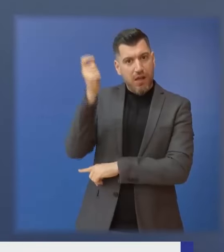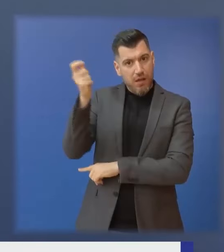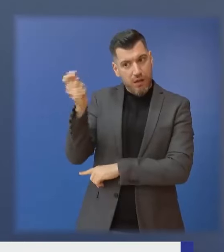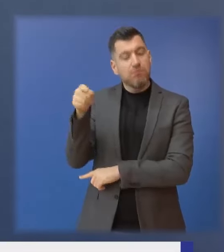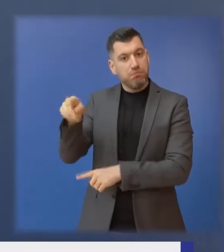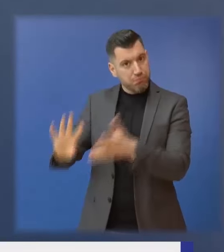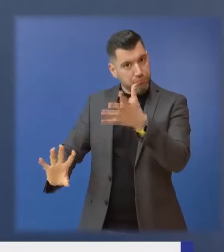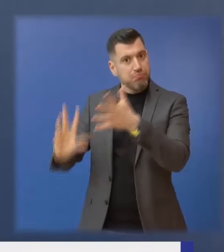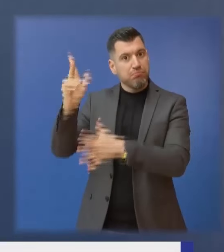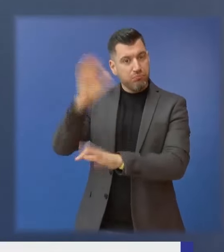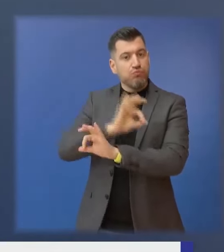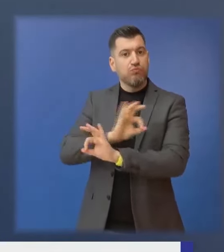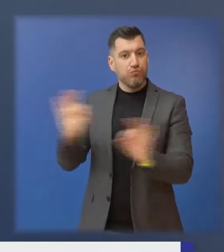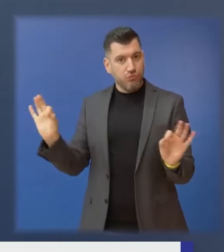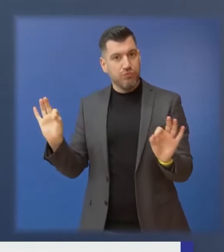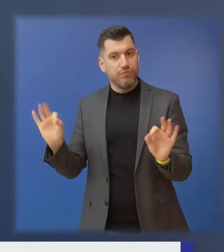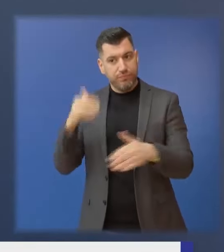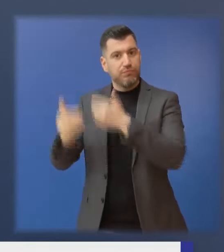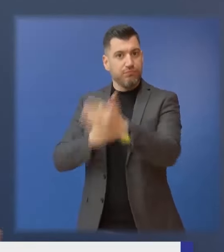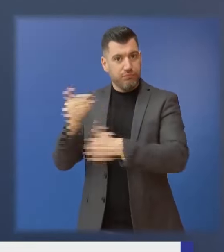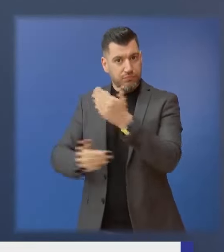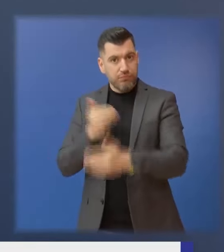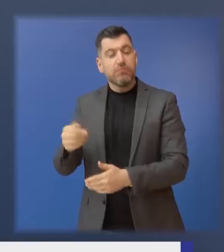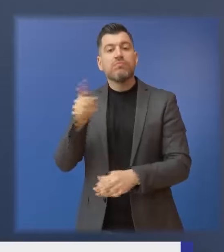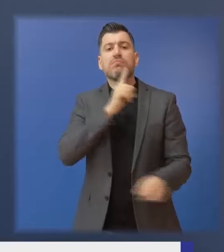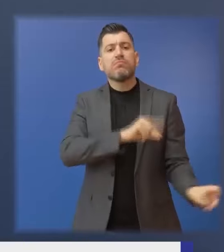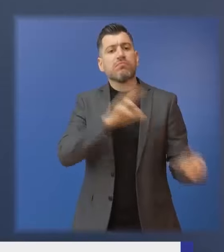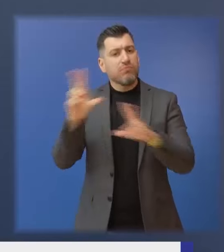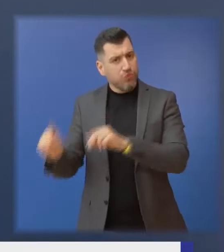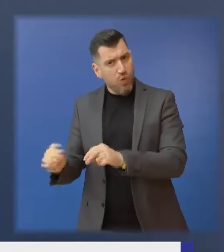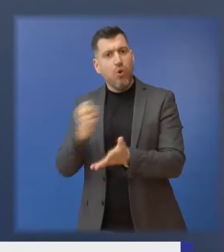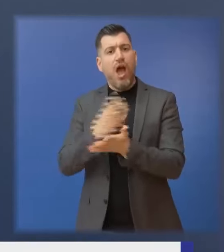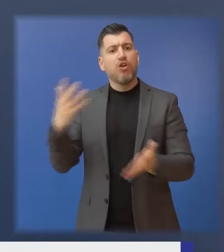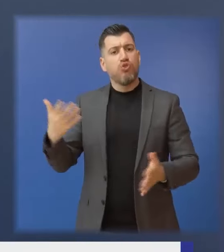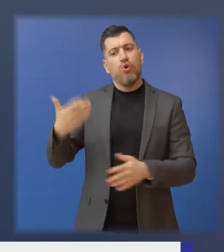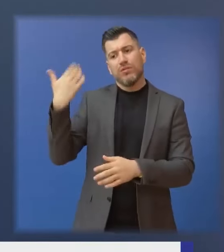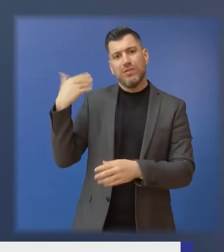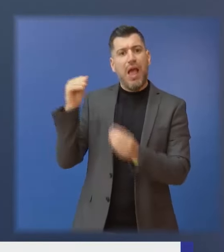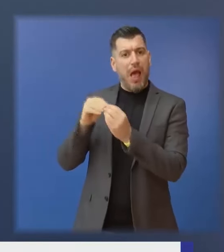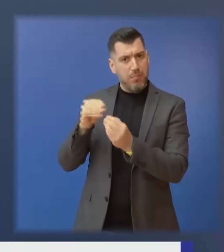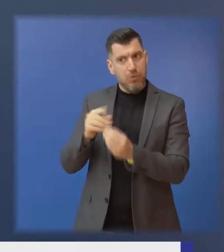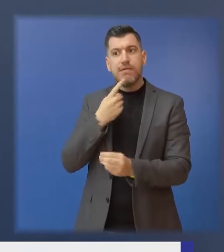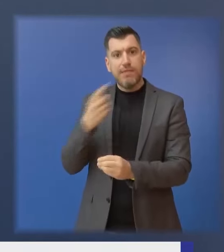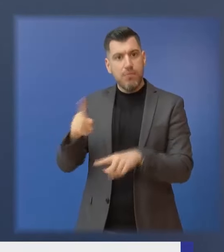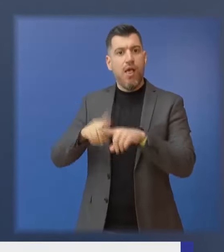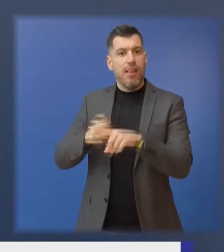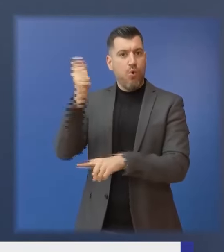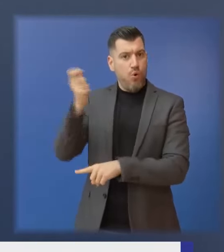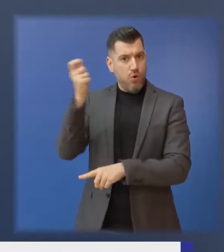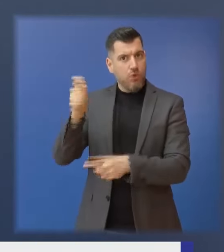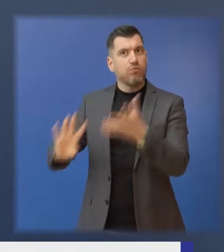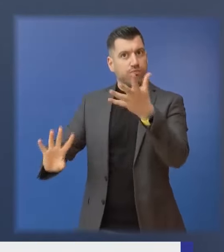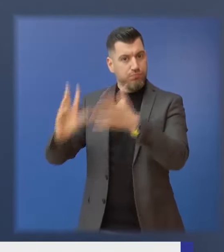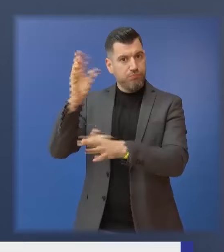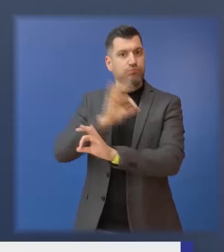αξιολόγησης scope ratings σε συνέχεια της αντίστοιχης αναβάθμισης από τον ίκο standar and ps τον περασμένο απρίλιο η αναβάθμιση αυτή